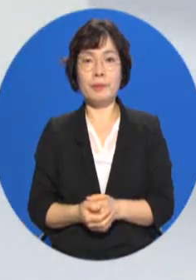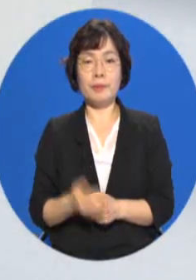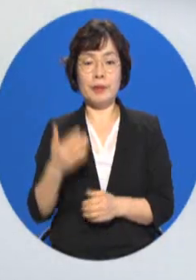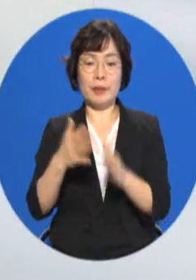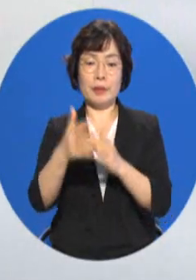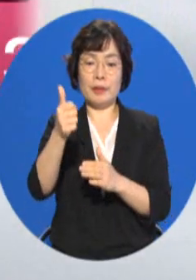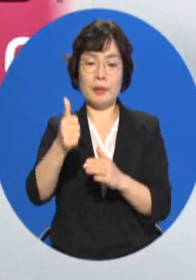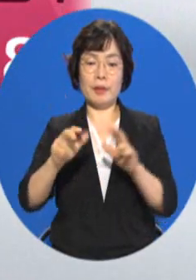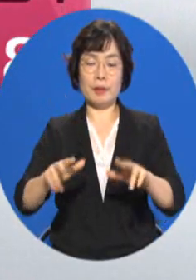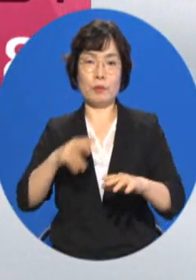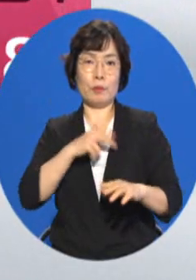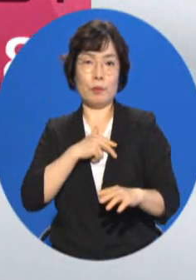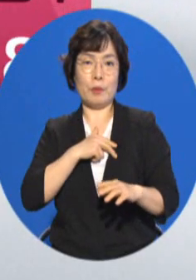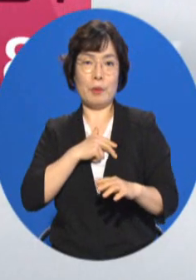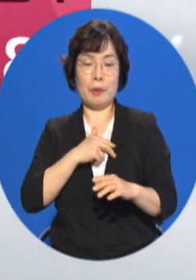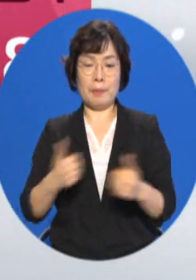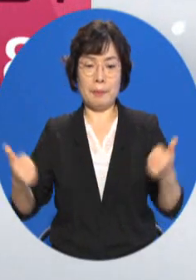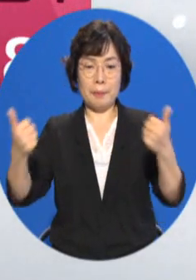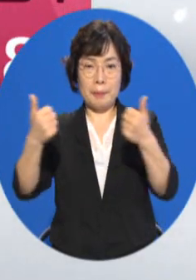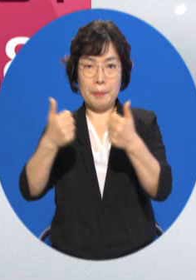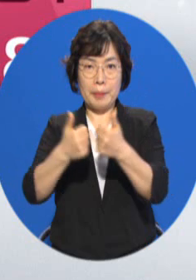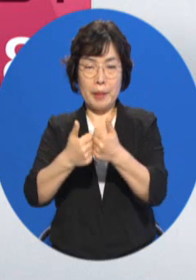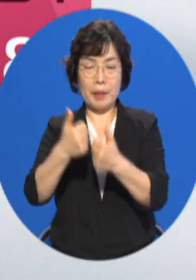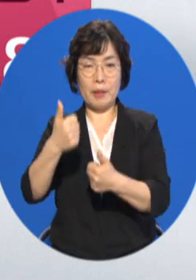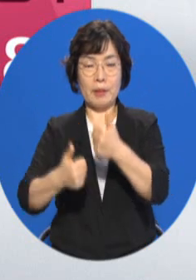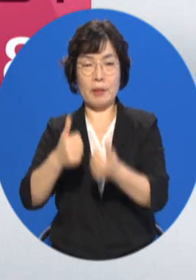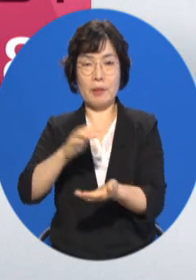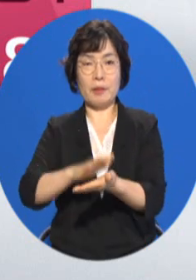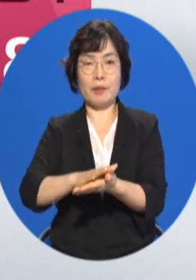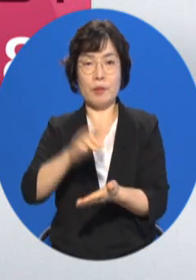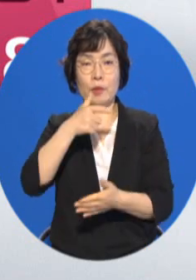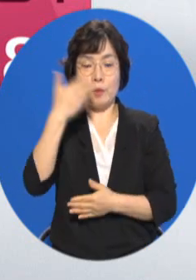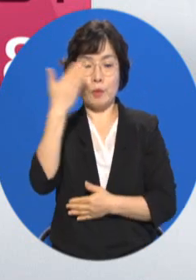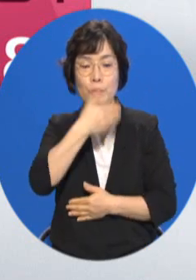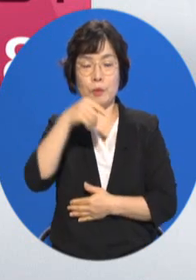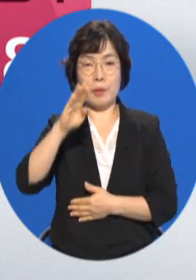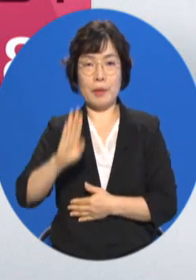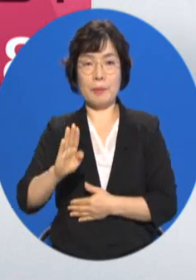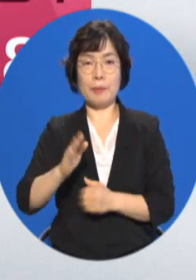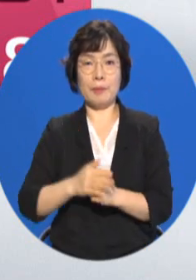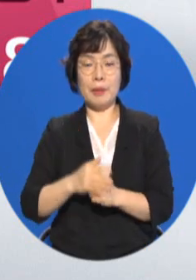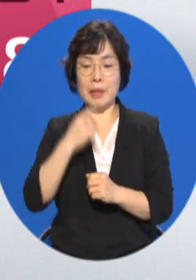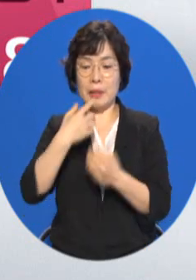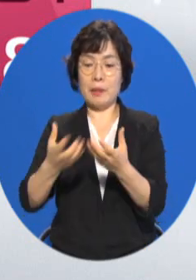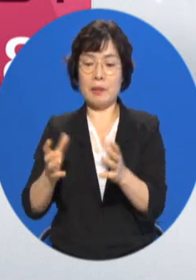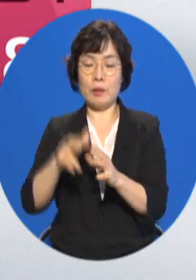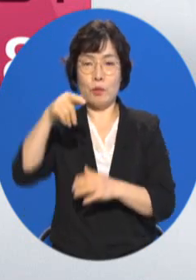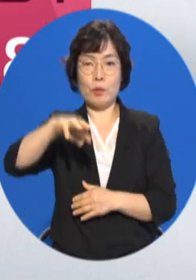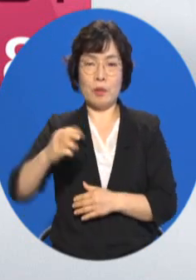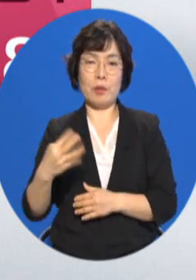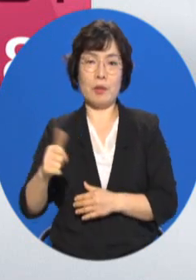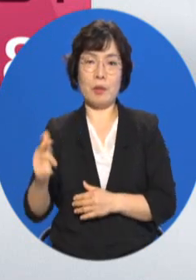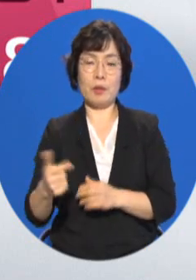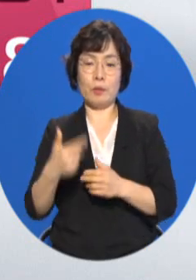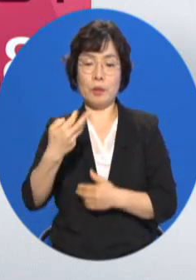전직 시장과 현직 국회의원의 신경전이 치열했던 여수 갑 선거구에서는 더불어민주당 주철현